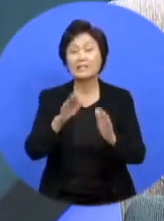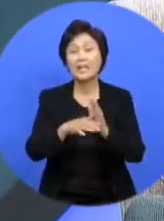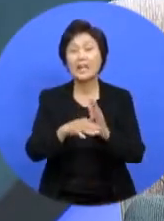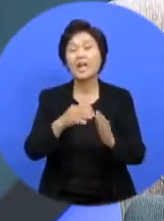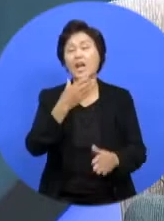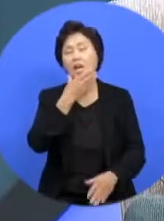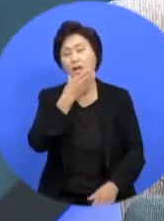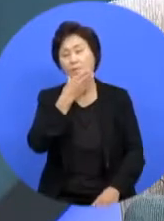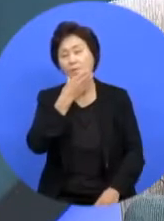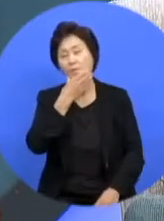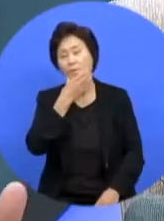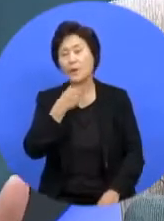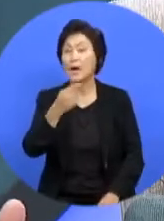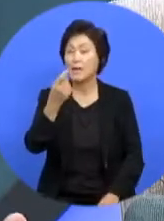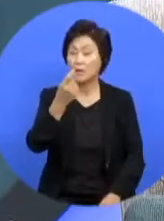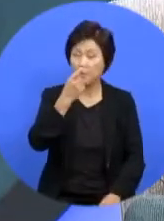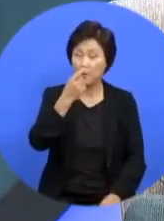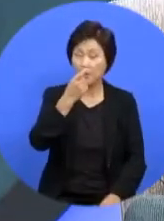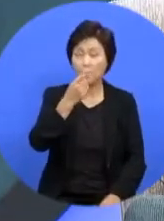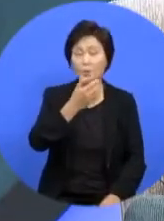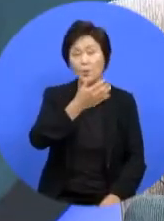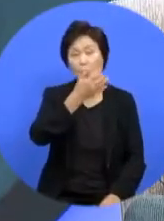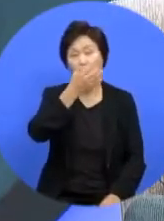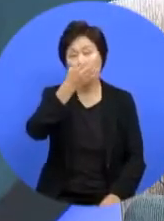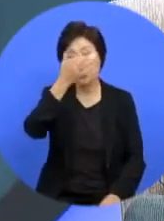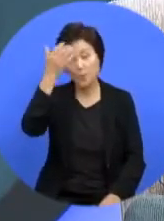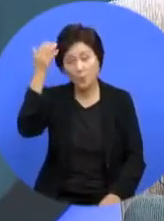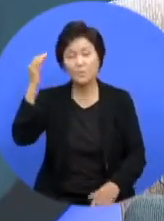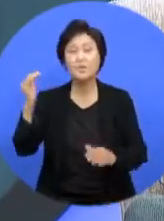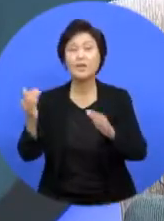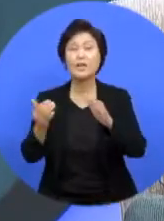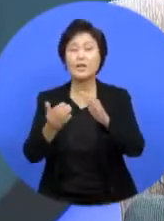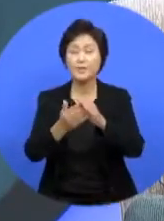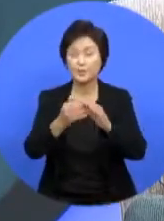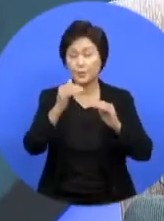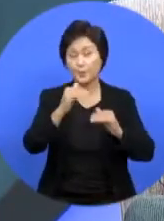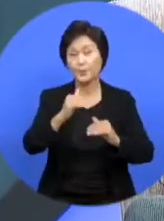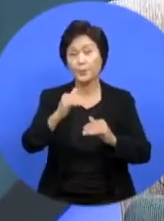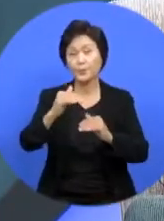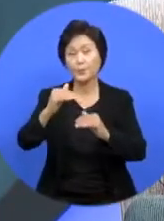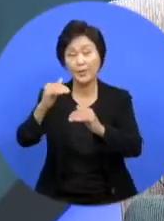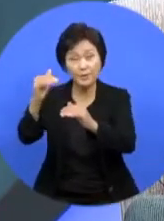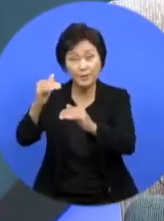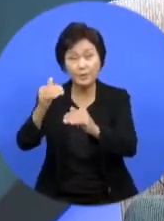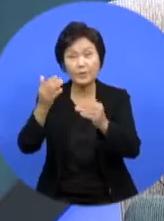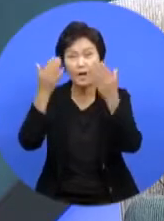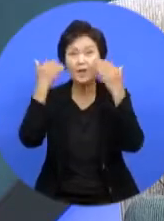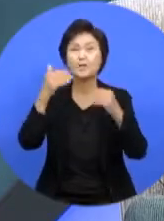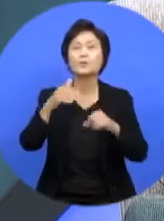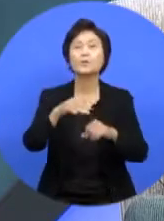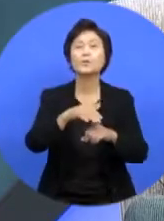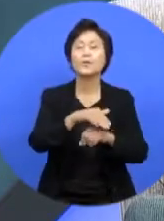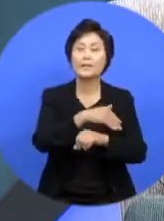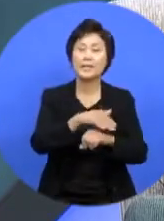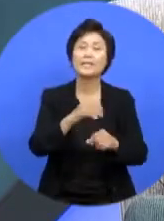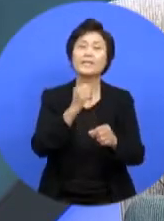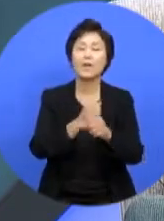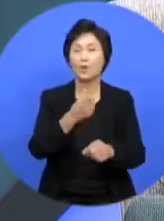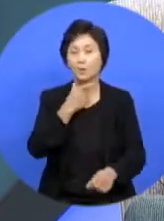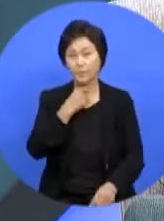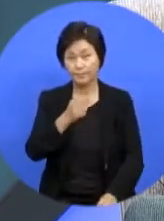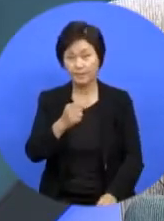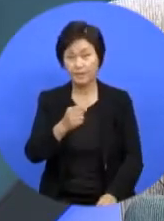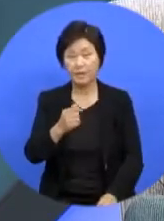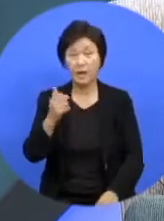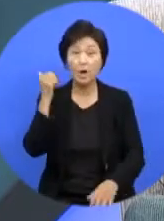꿈을 펼쳐나갈 수 있게 이 학교에서 그 과정을 이끌어주다 보면 나중에 뭐 대학은 이 학생이 자기가 더 뭐 인류 대학을